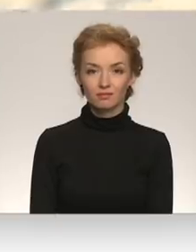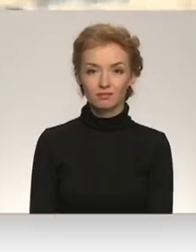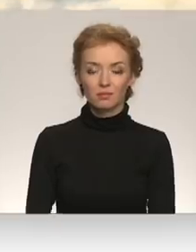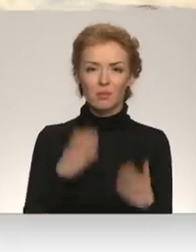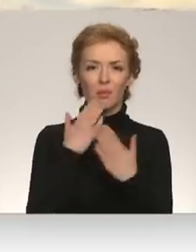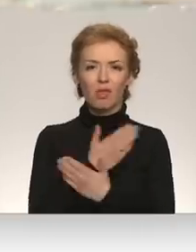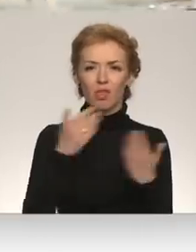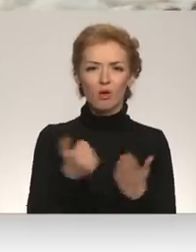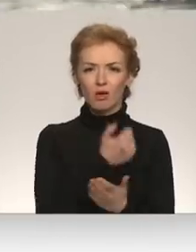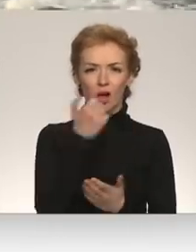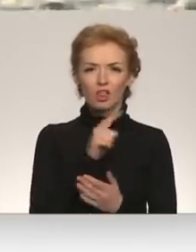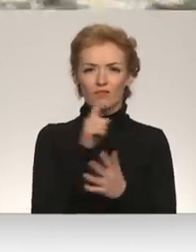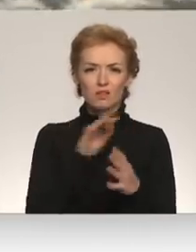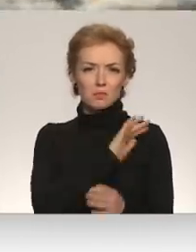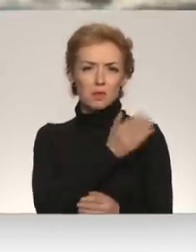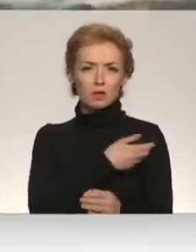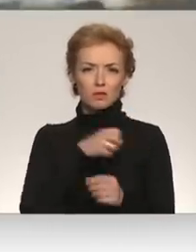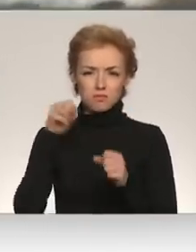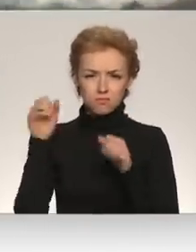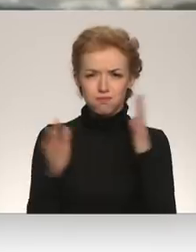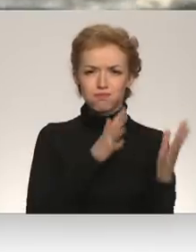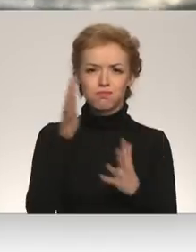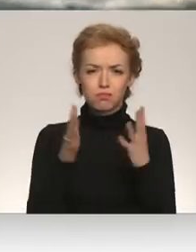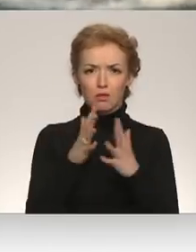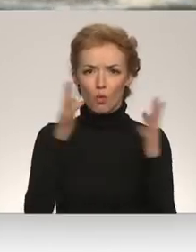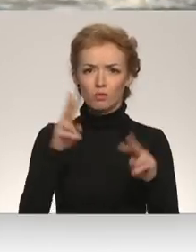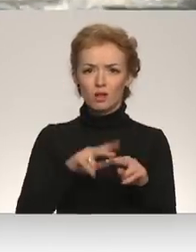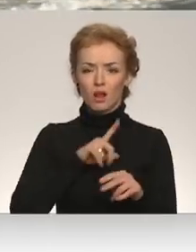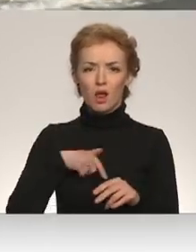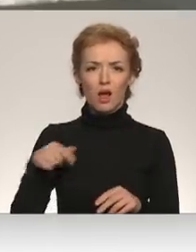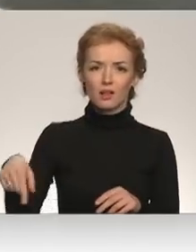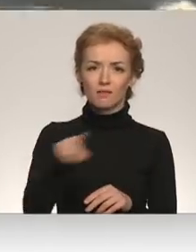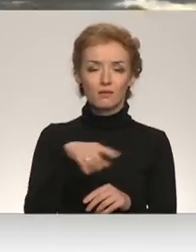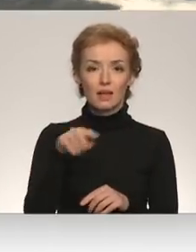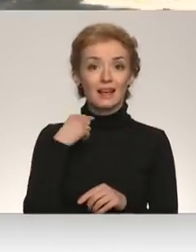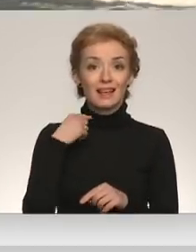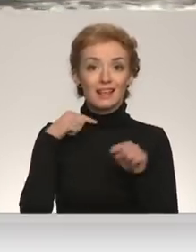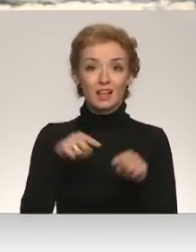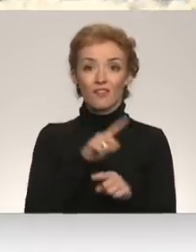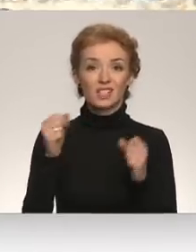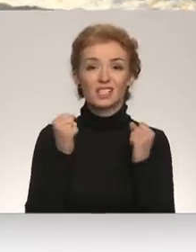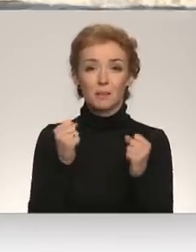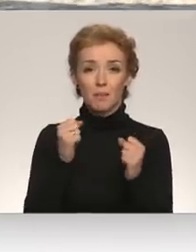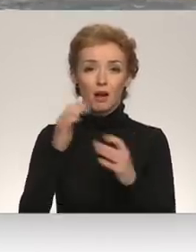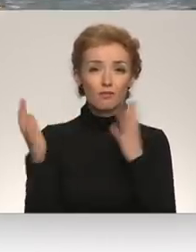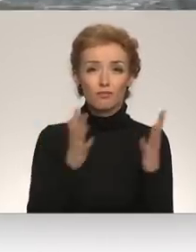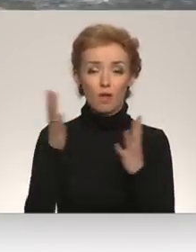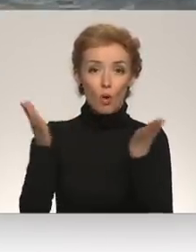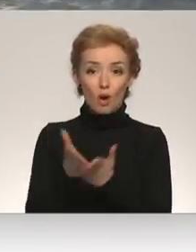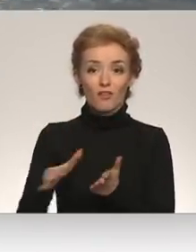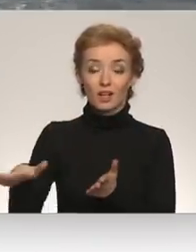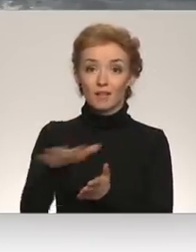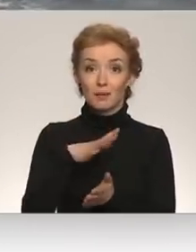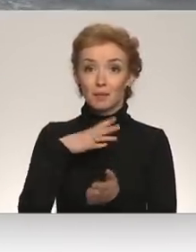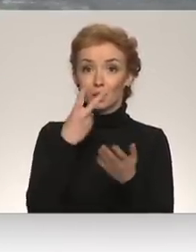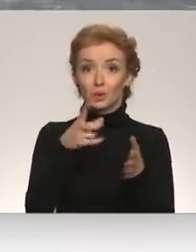Pēdējo gadu stiprākais pūtiens šodien reģistrēts daudzviet Latvijā. Rīgā stiprākais vējš šeit, Daugavgrīvā, pirmīt bija